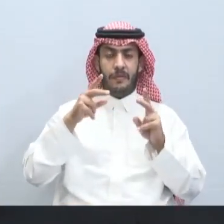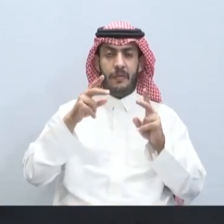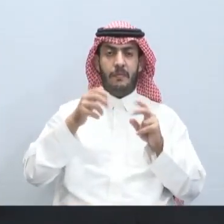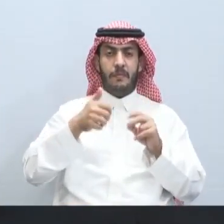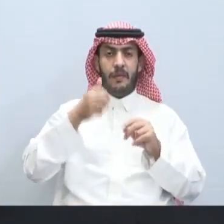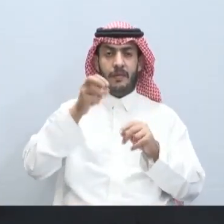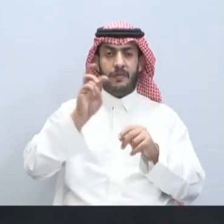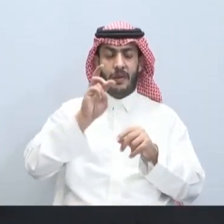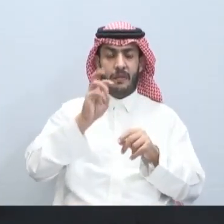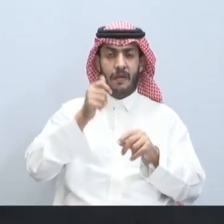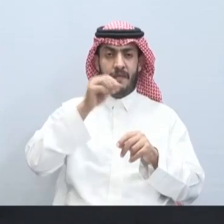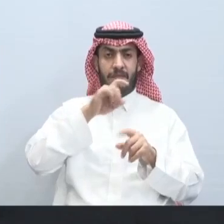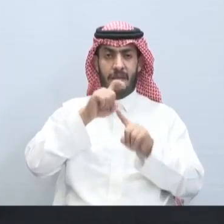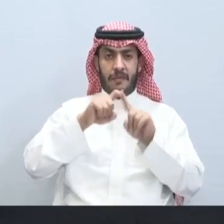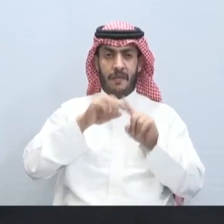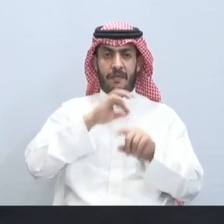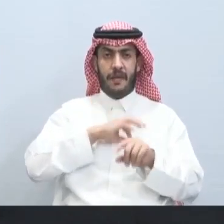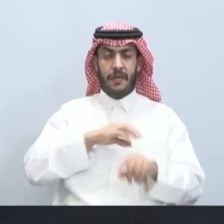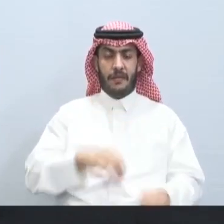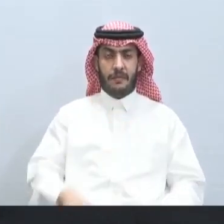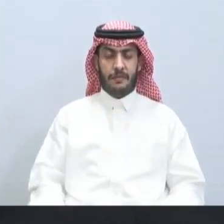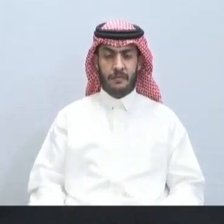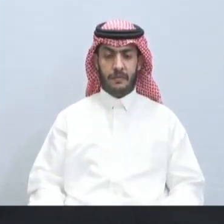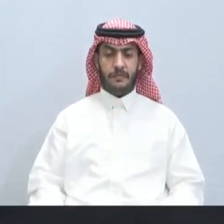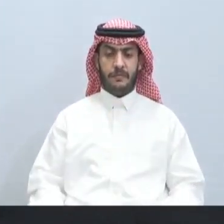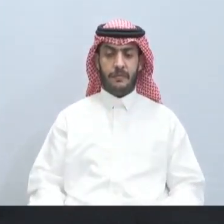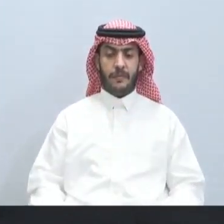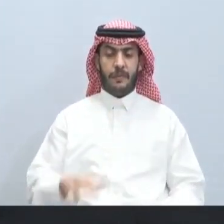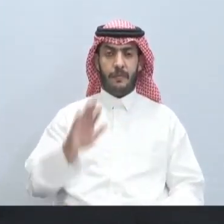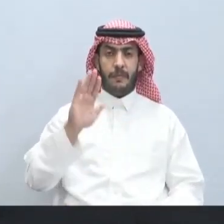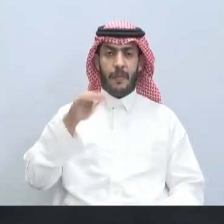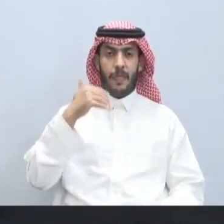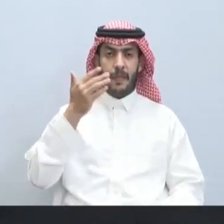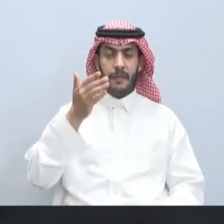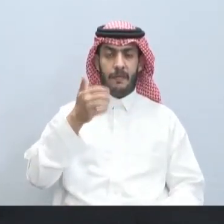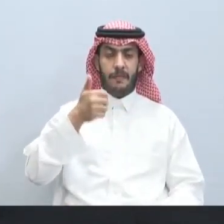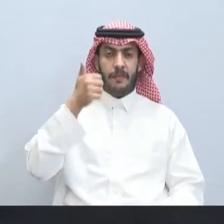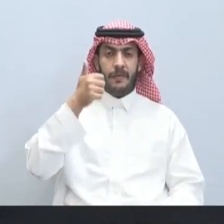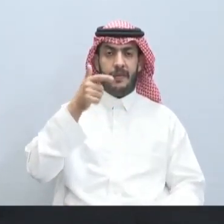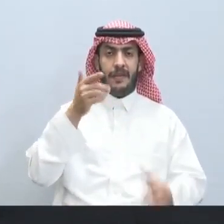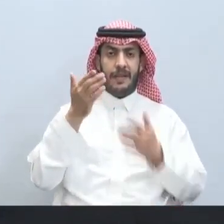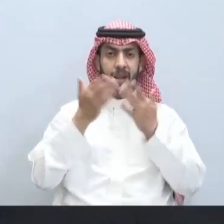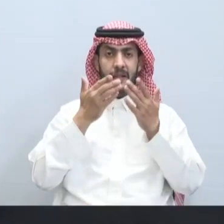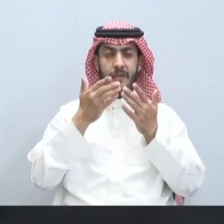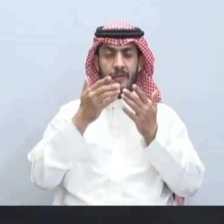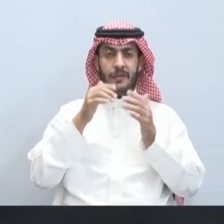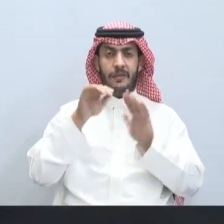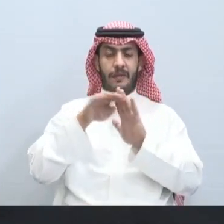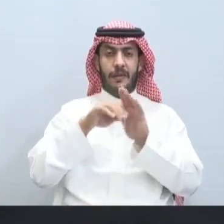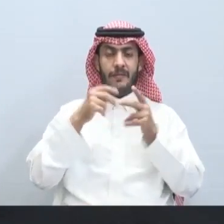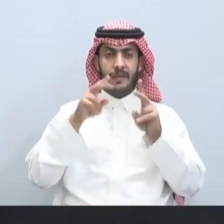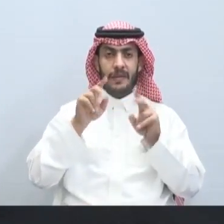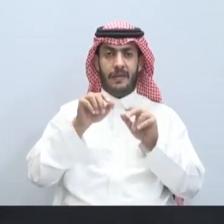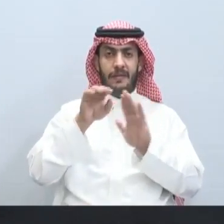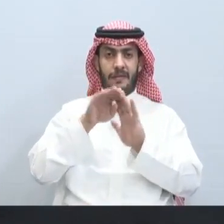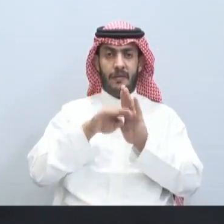تجعل الشركه تربح مع قادم الايام وبالتالي فرصه السوق تعتمد بالتاكيد على دراسه السوق قبل ان ابدا